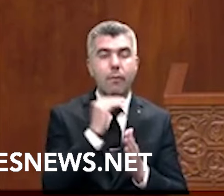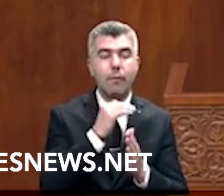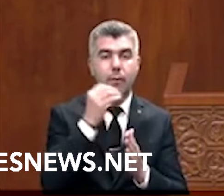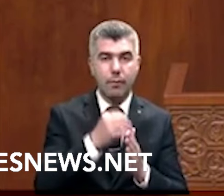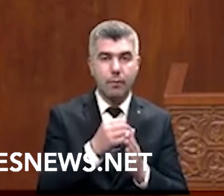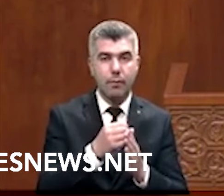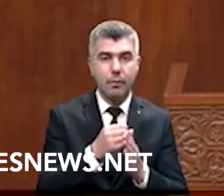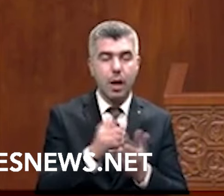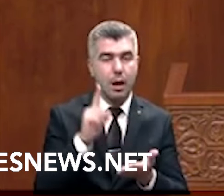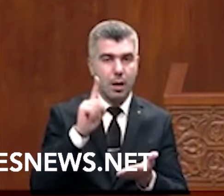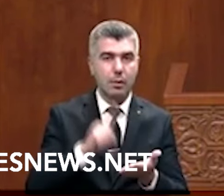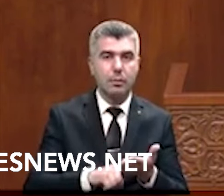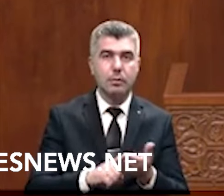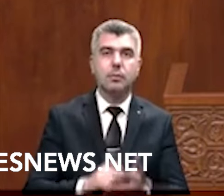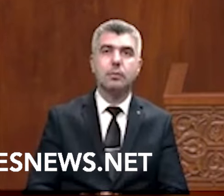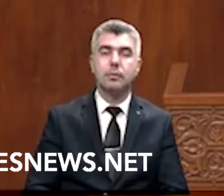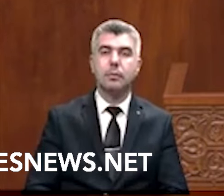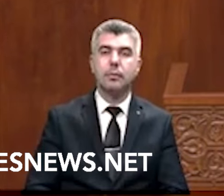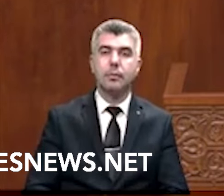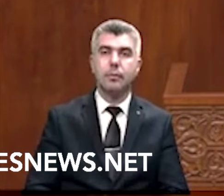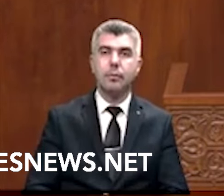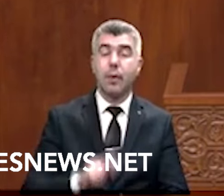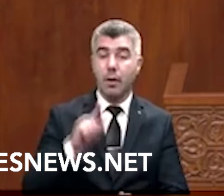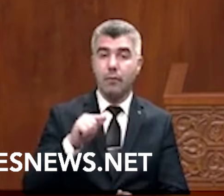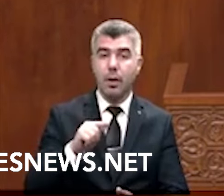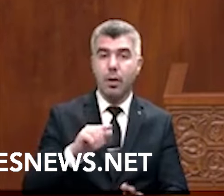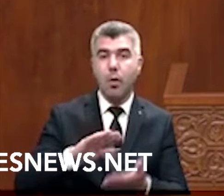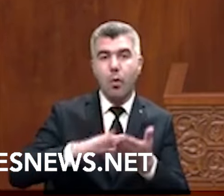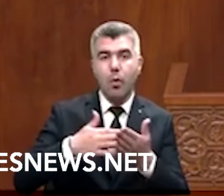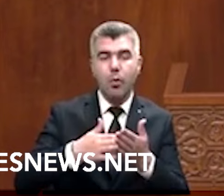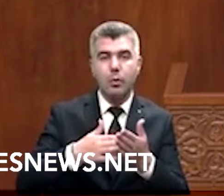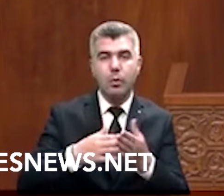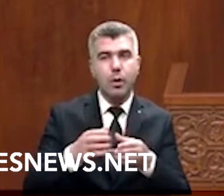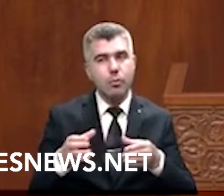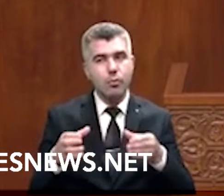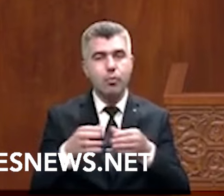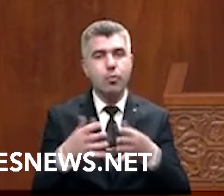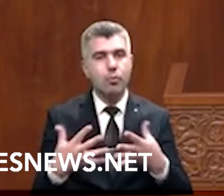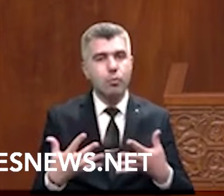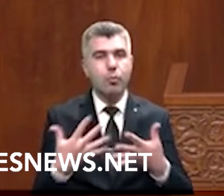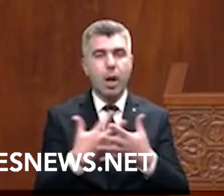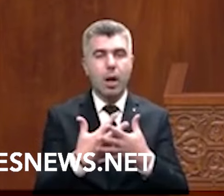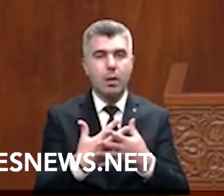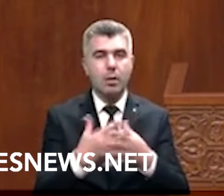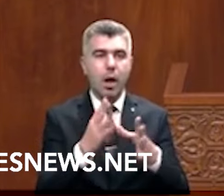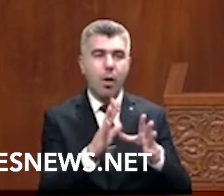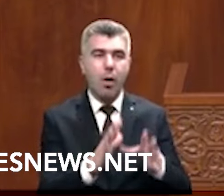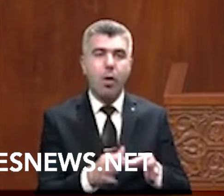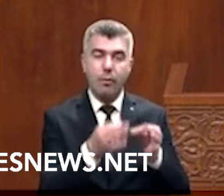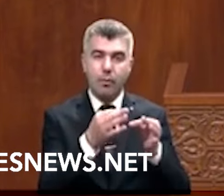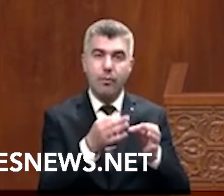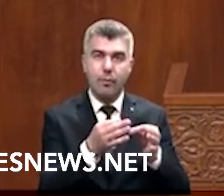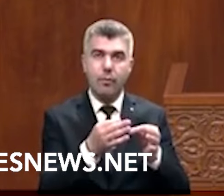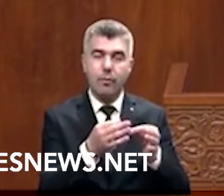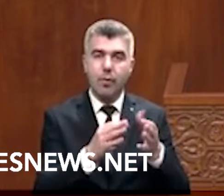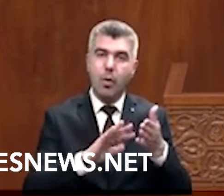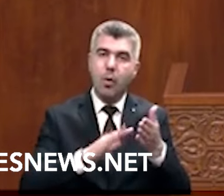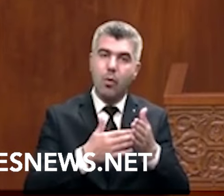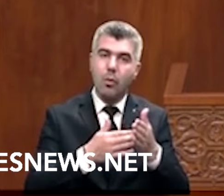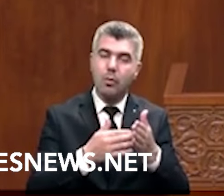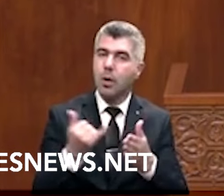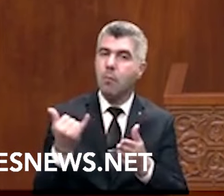ون اليقين ان بكائنا الجماعي قادرون على ايجاد التوافقات